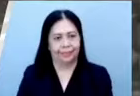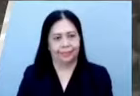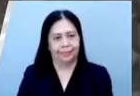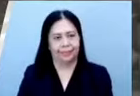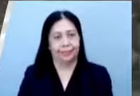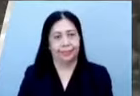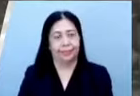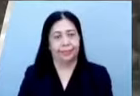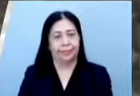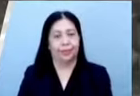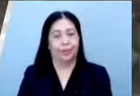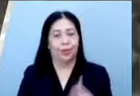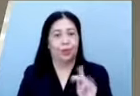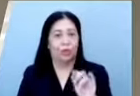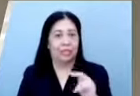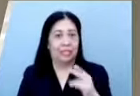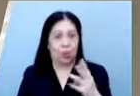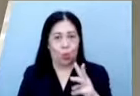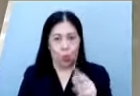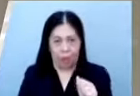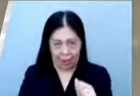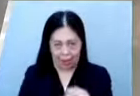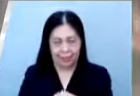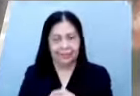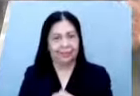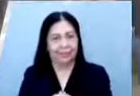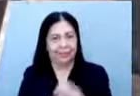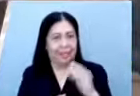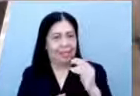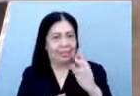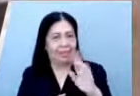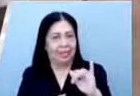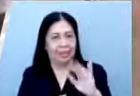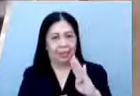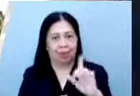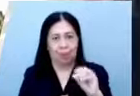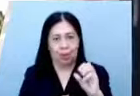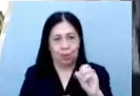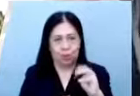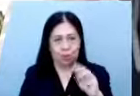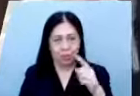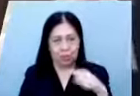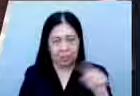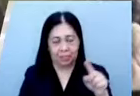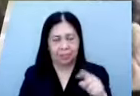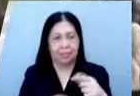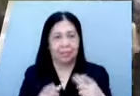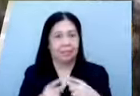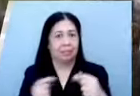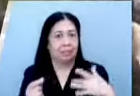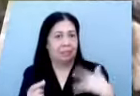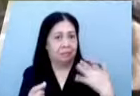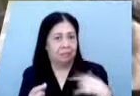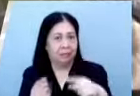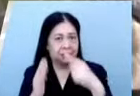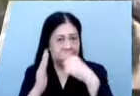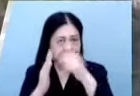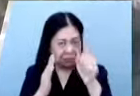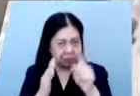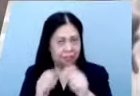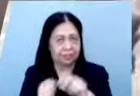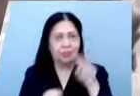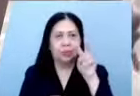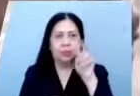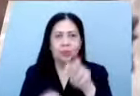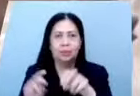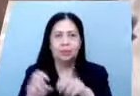Konnichiwa, cherry blossoms, check! Japan feels, check na check! Para mo witness ang patok na